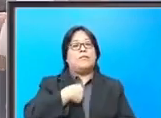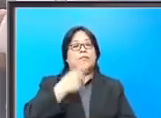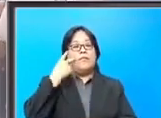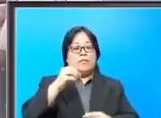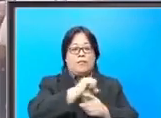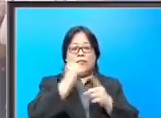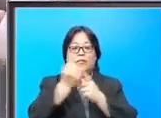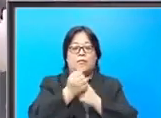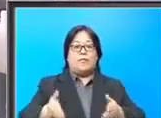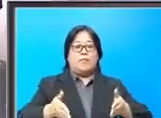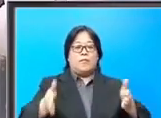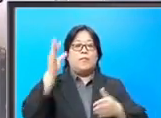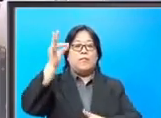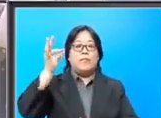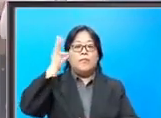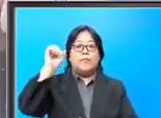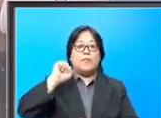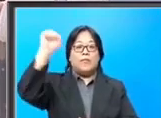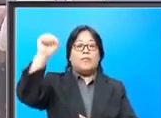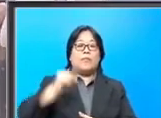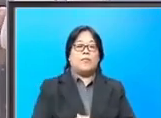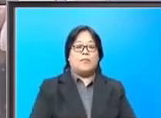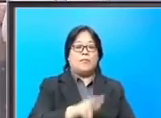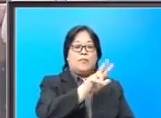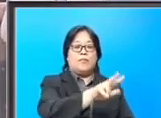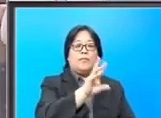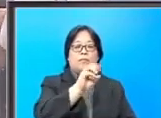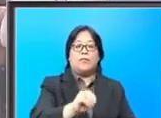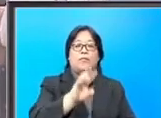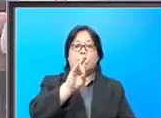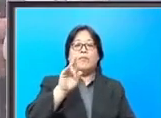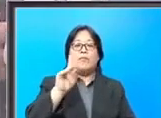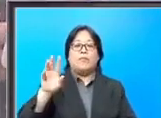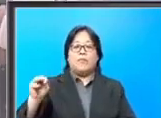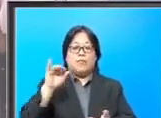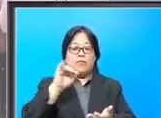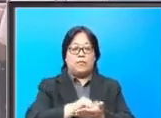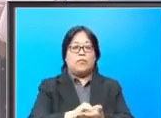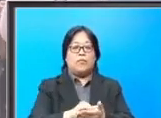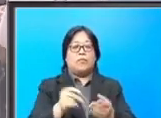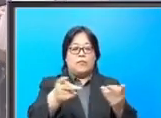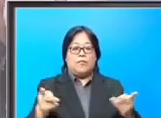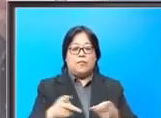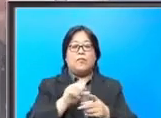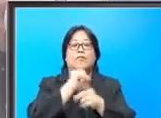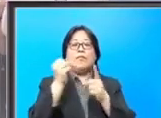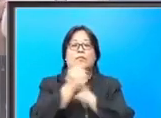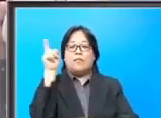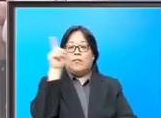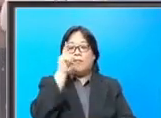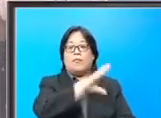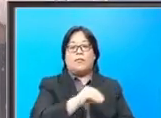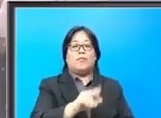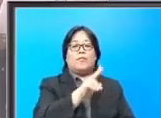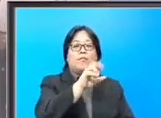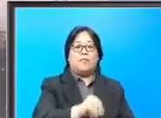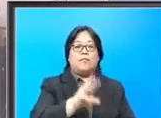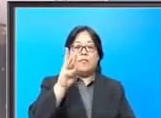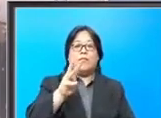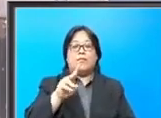melihat keadaan jalan-jalan persekutuan di Sabah 307 KM jalan berturap adalah dalam keadaan yang truk dan 363